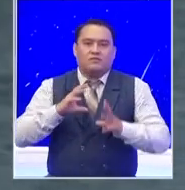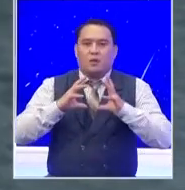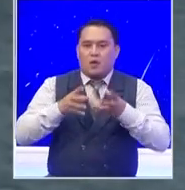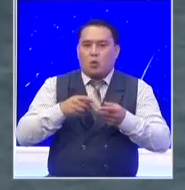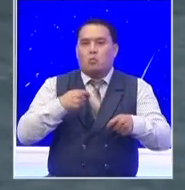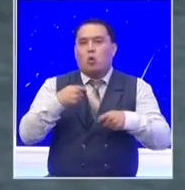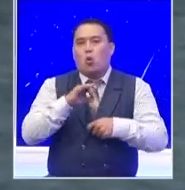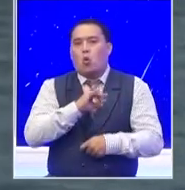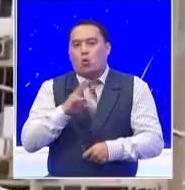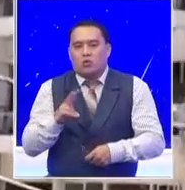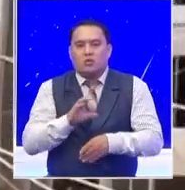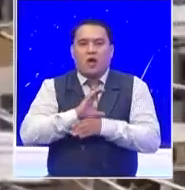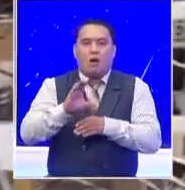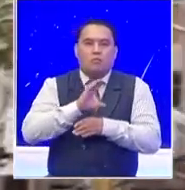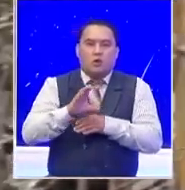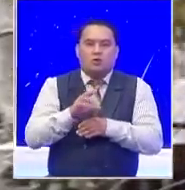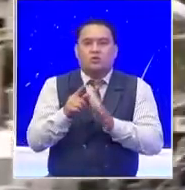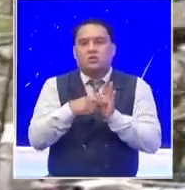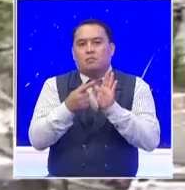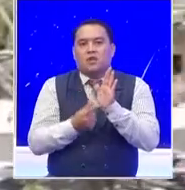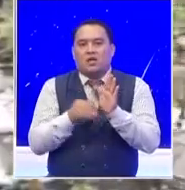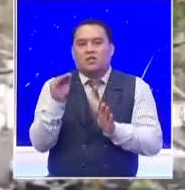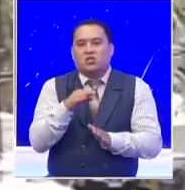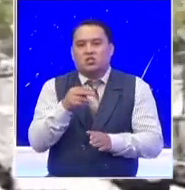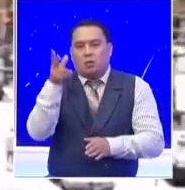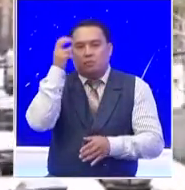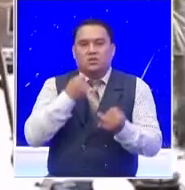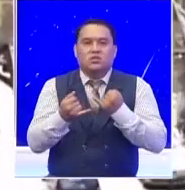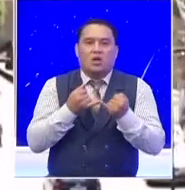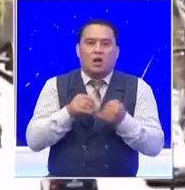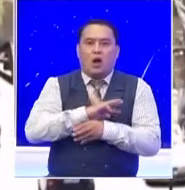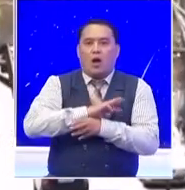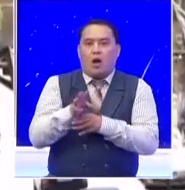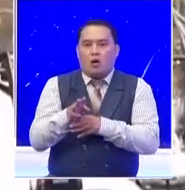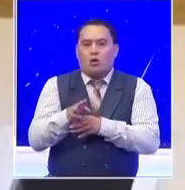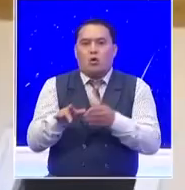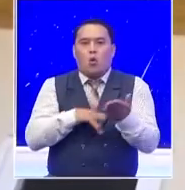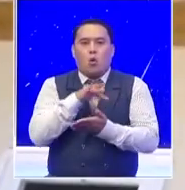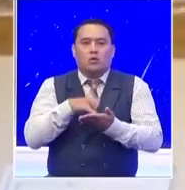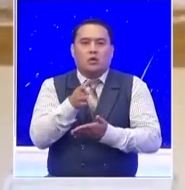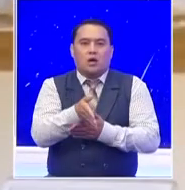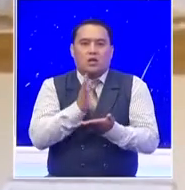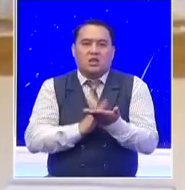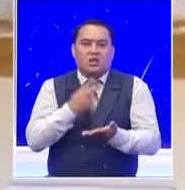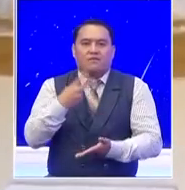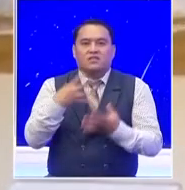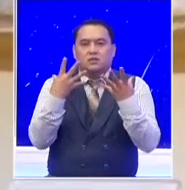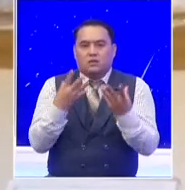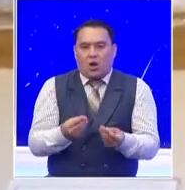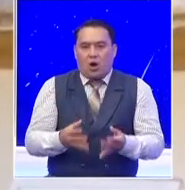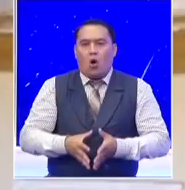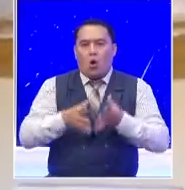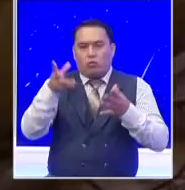продовольственная программа ООН направляет в Бейрут более 17 тысяч тонн пшеницы, чтобы обеспечить город хлебом на 20 дней.